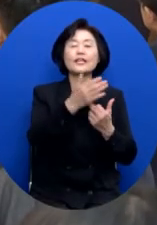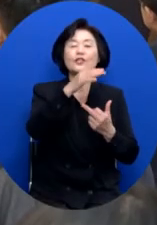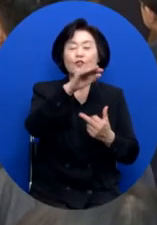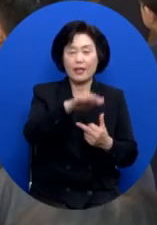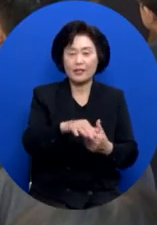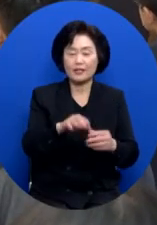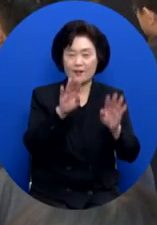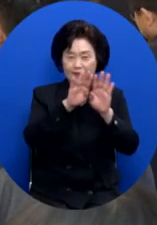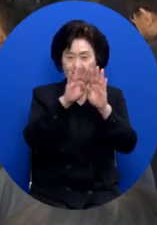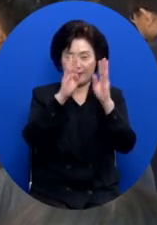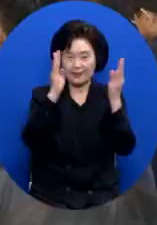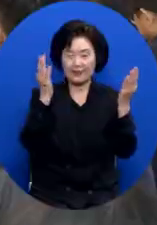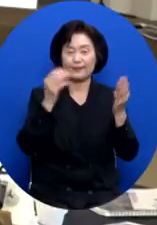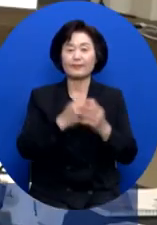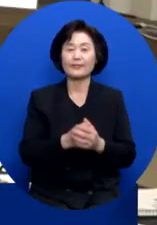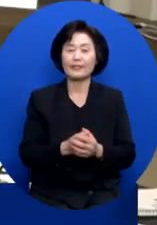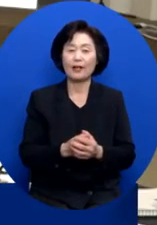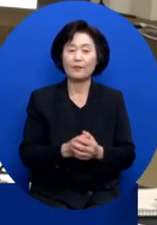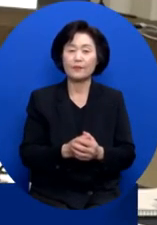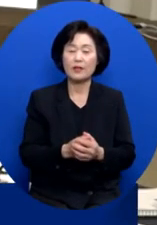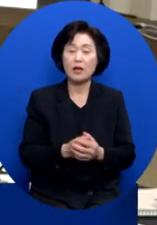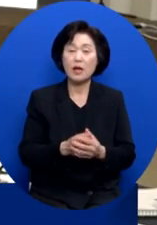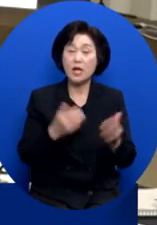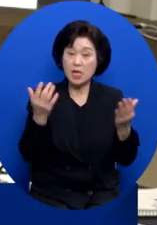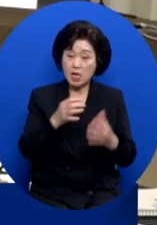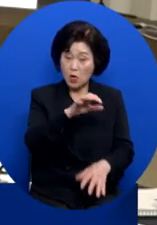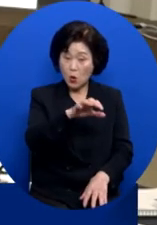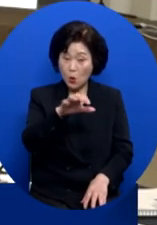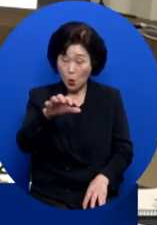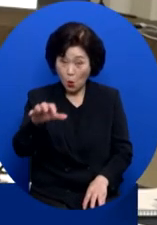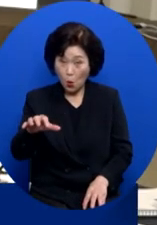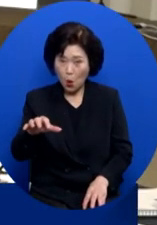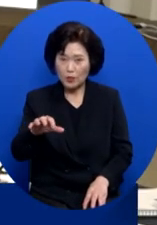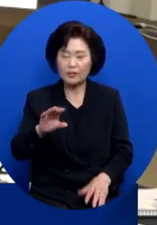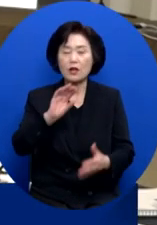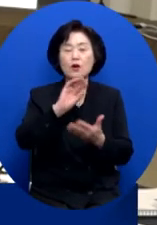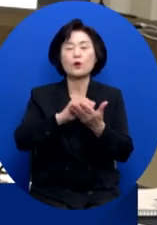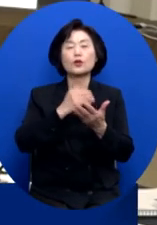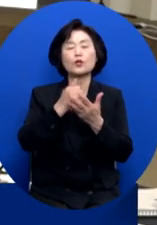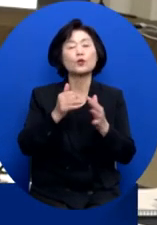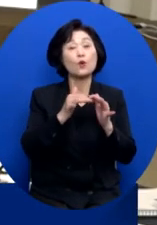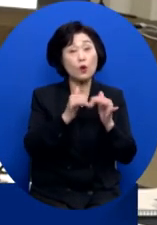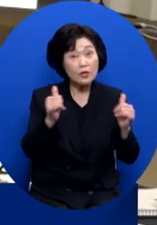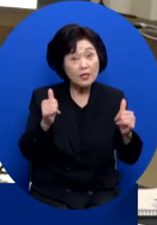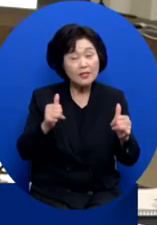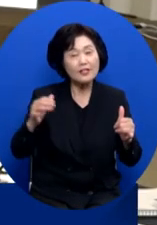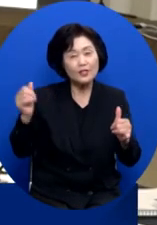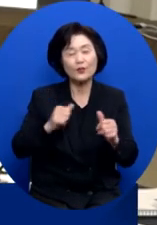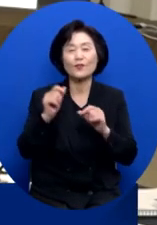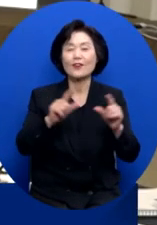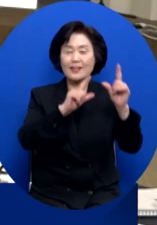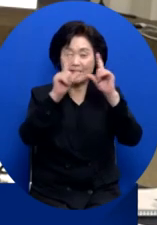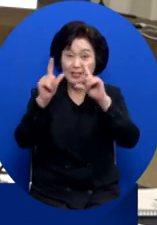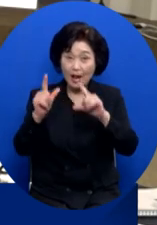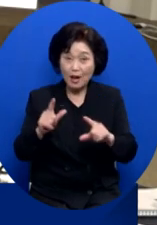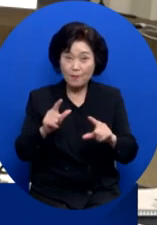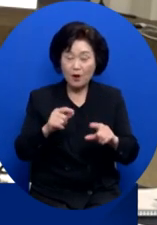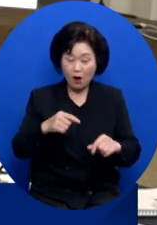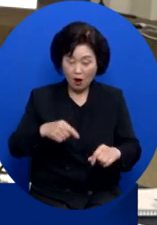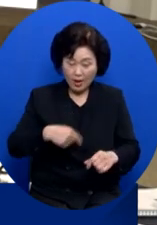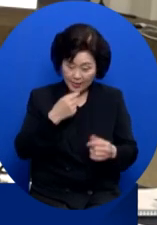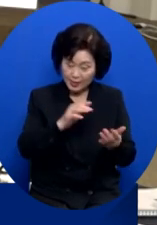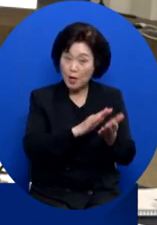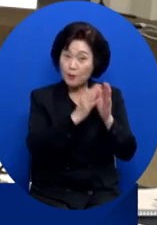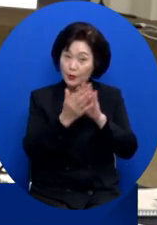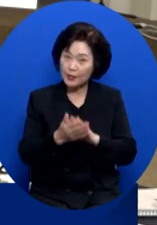개최됐습니다. 일터에서 삶의 현장에서 그리스도로 살아가는 그러한 변화된 자아를 발견하는 것,